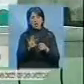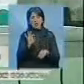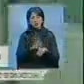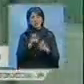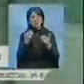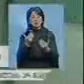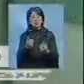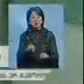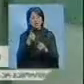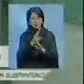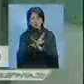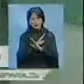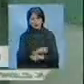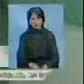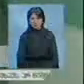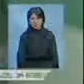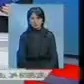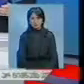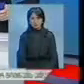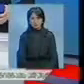სწორედ არაგადამდები დაავადებებით გამოწვეული სიკვდილია.